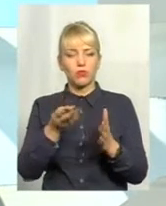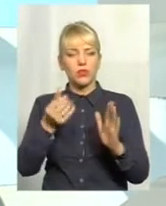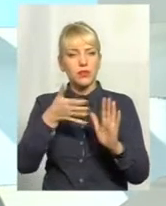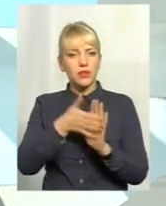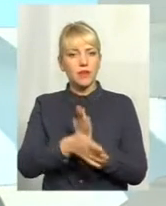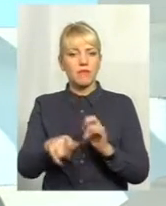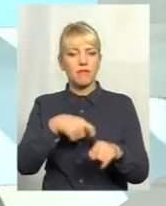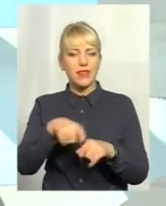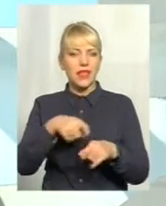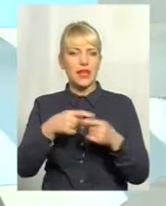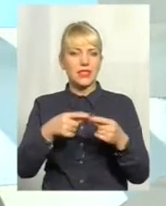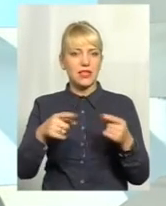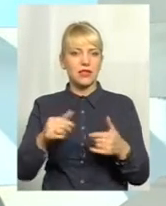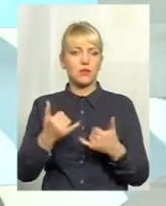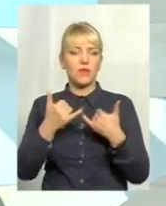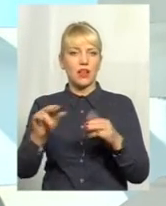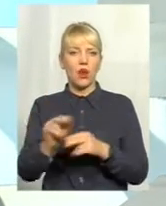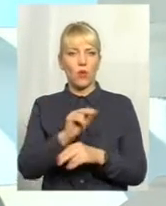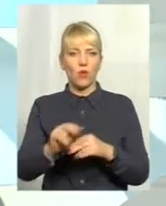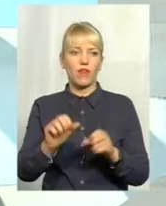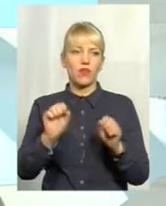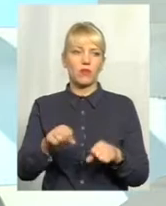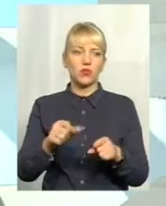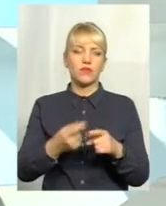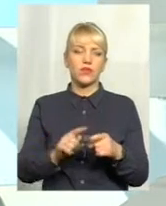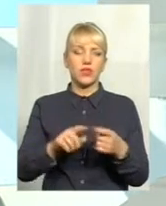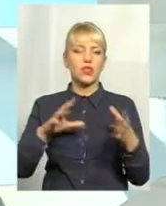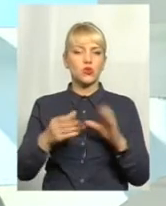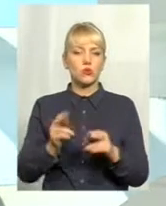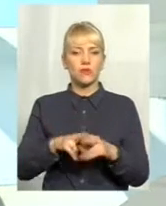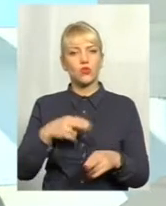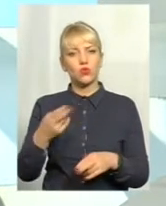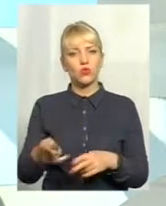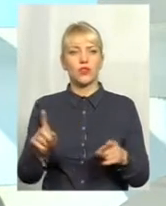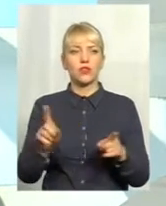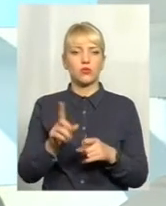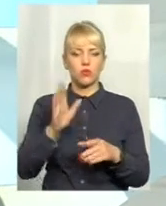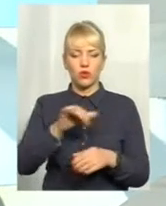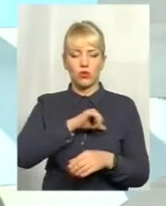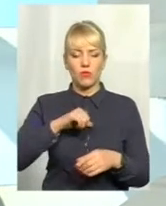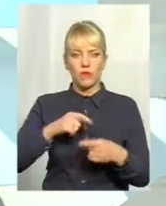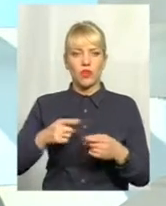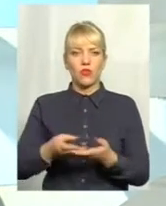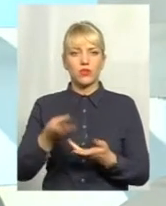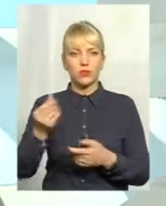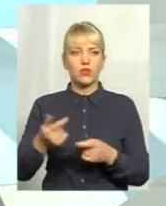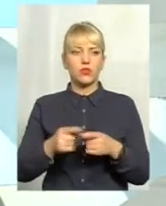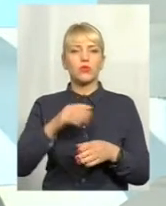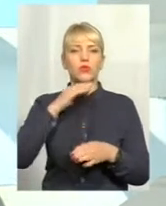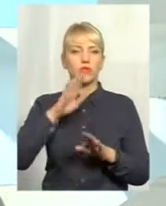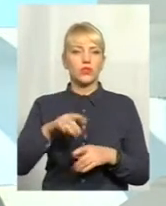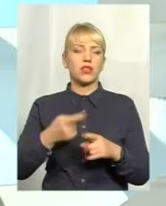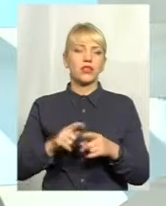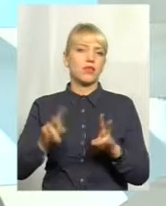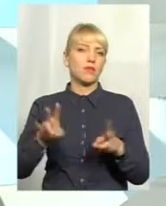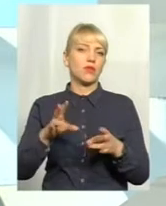матеріальних засобів на лікування, можливо, цієї суми відшкодування, яка буде добровільно сплачена, і достатньо буде, і не буде такої необхідності. Це